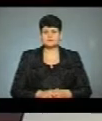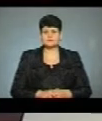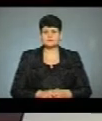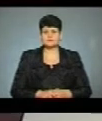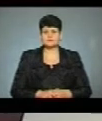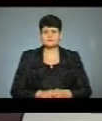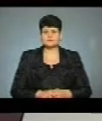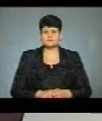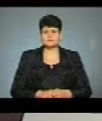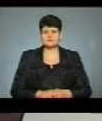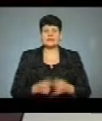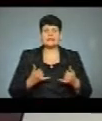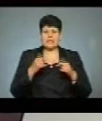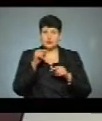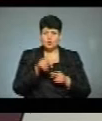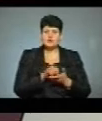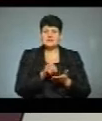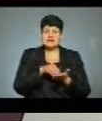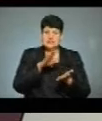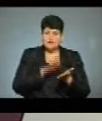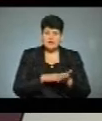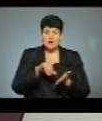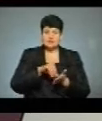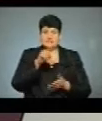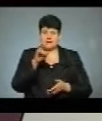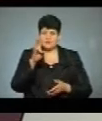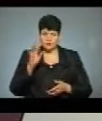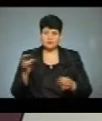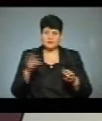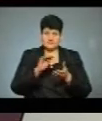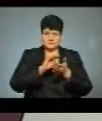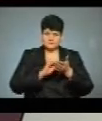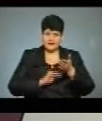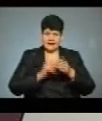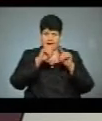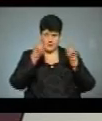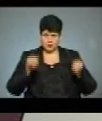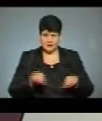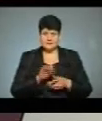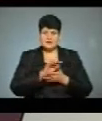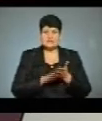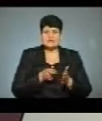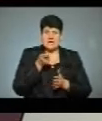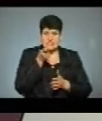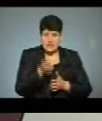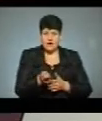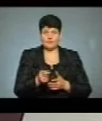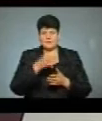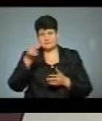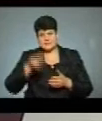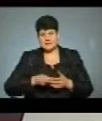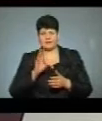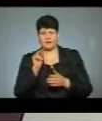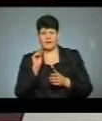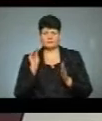Тернопіль. Для того, щоб зареєструватися для участі в тестуванні, потрібно заповнити реєстраційну картку, написати заяву, підписатися, поставити дату,